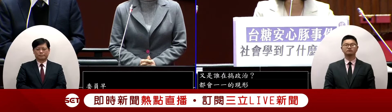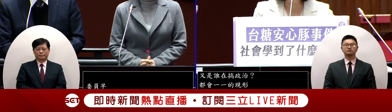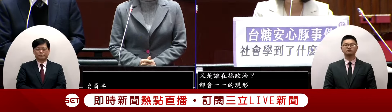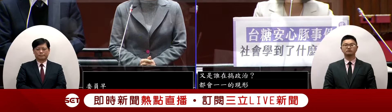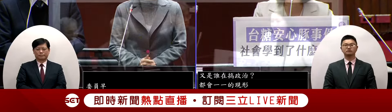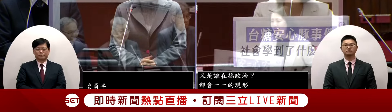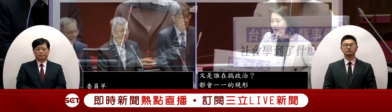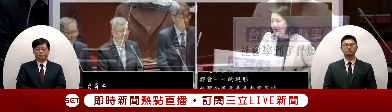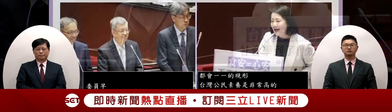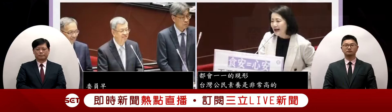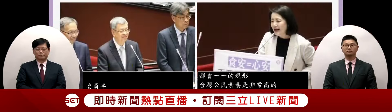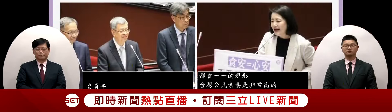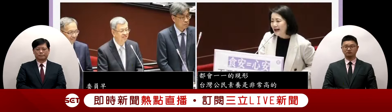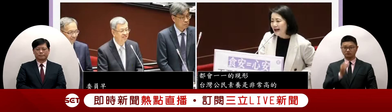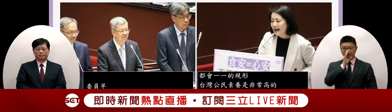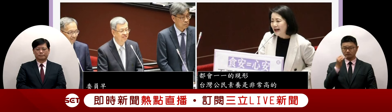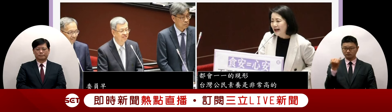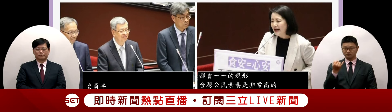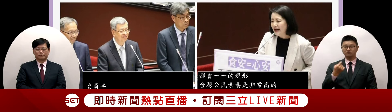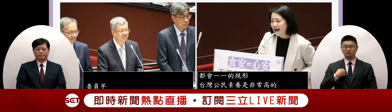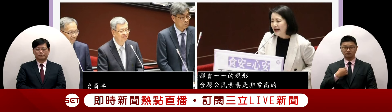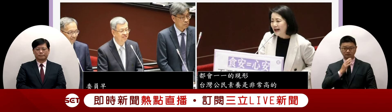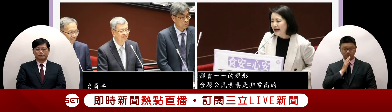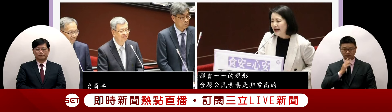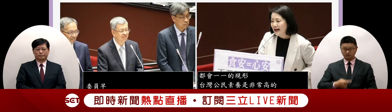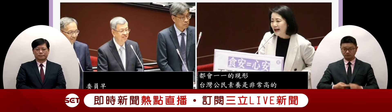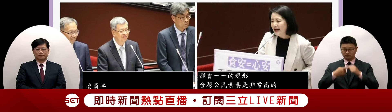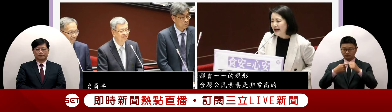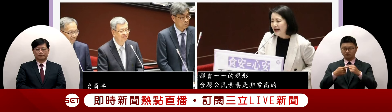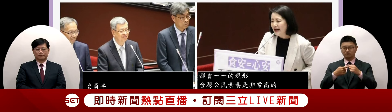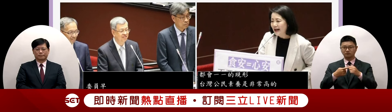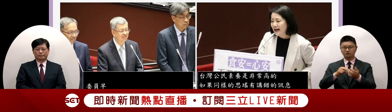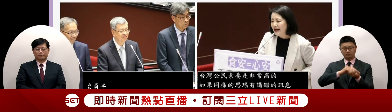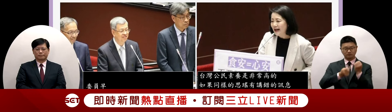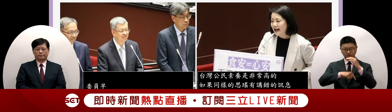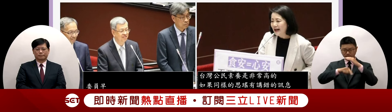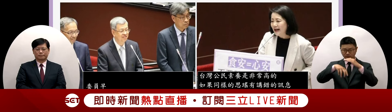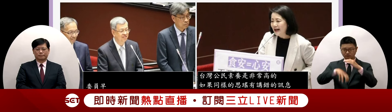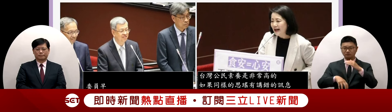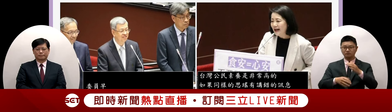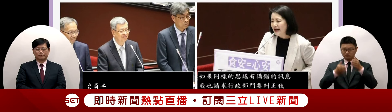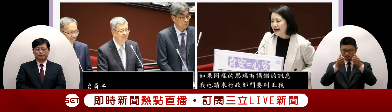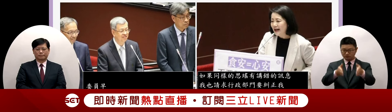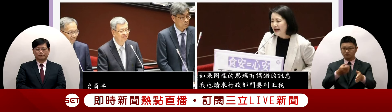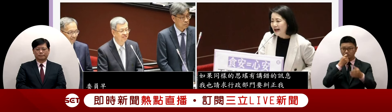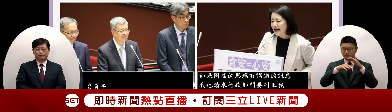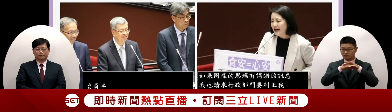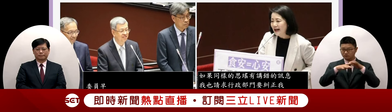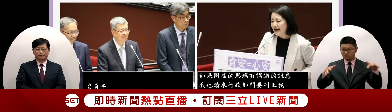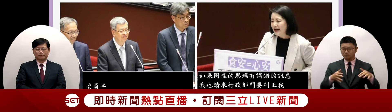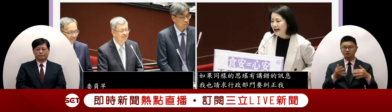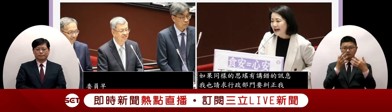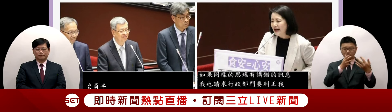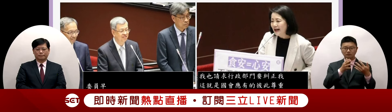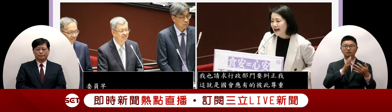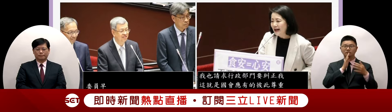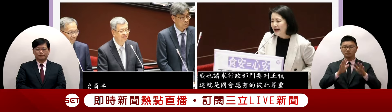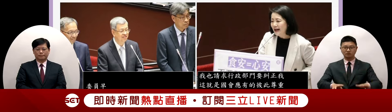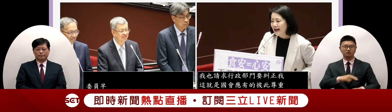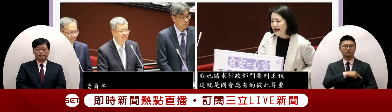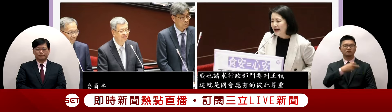瑶是这一届的立法院第一位针对食安问题提出质询的委员，就在这个周